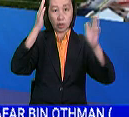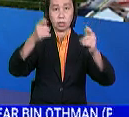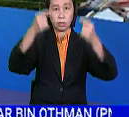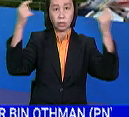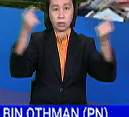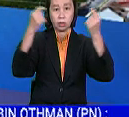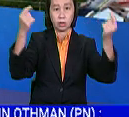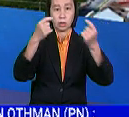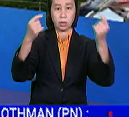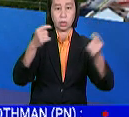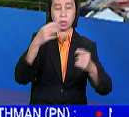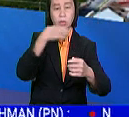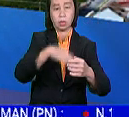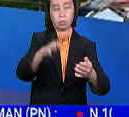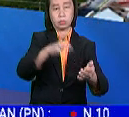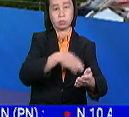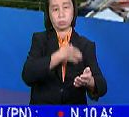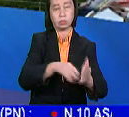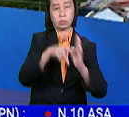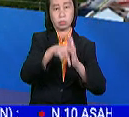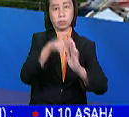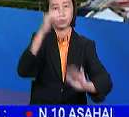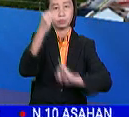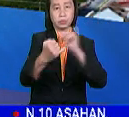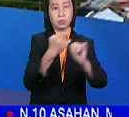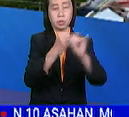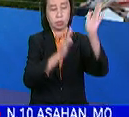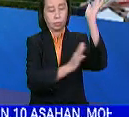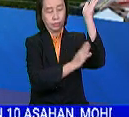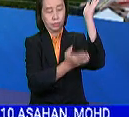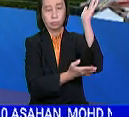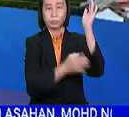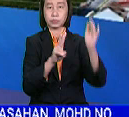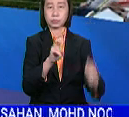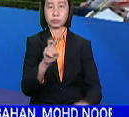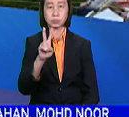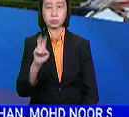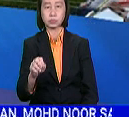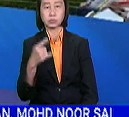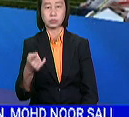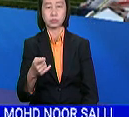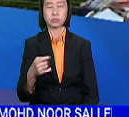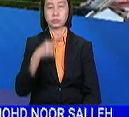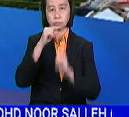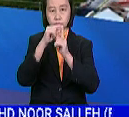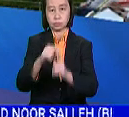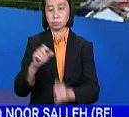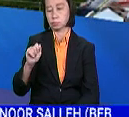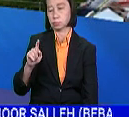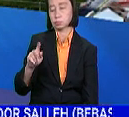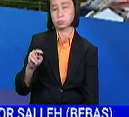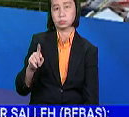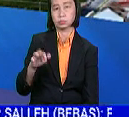festival of indigenous and treble people pameran antarbangsa Dubai 2020 menurut kenyataan media syiar out ini